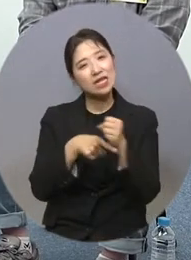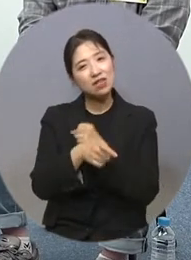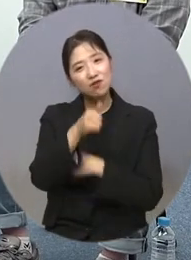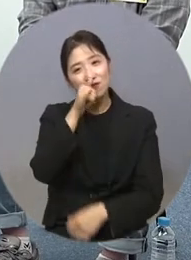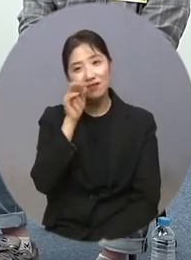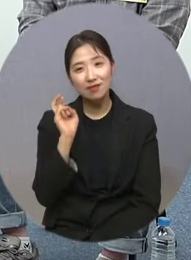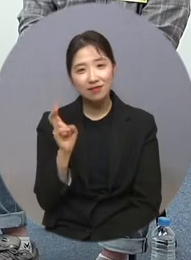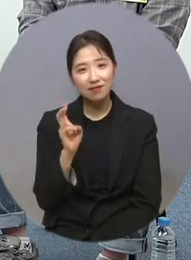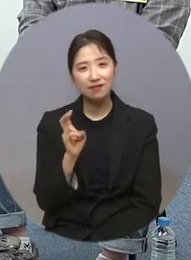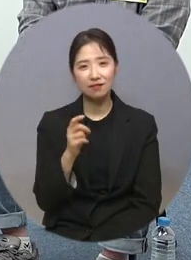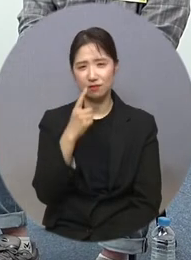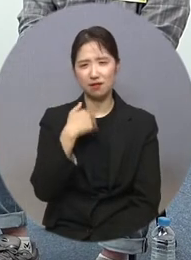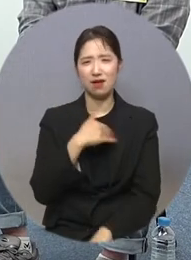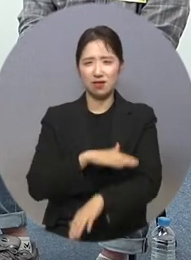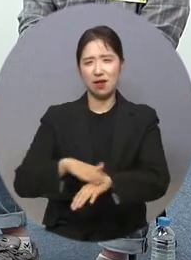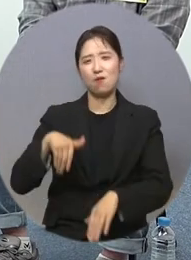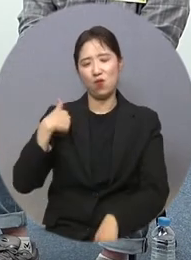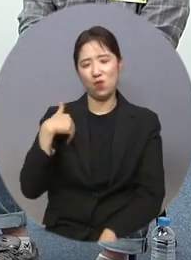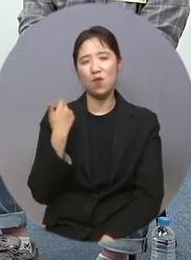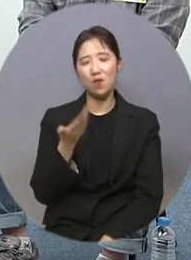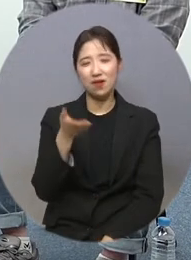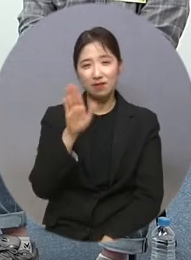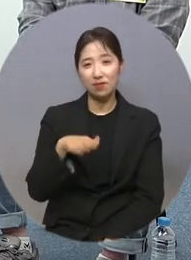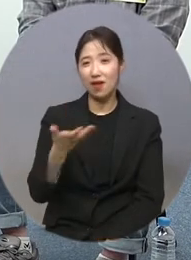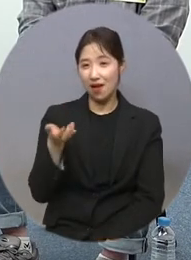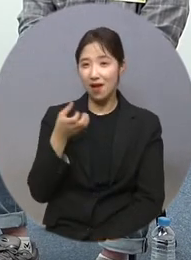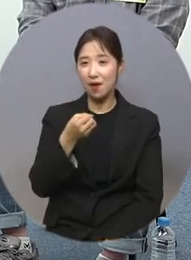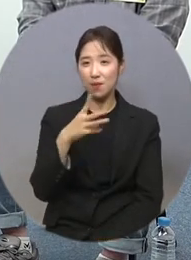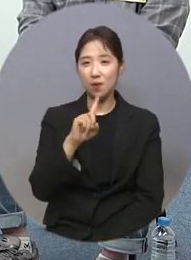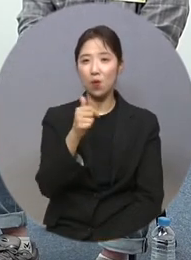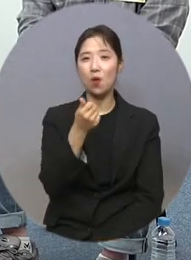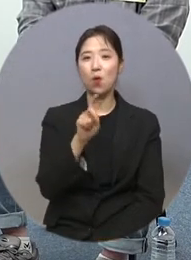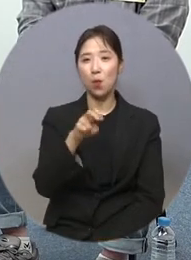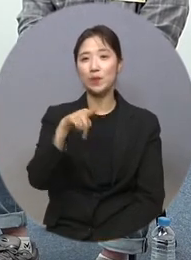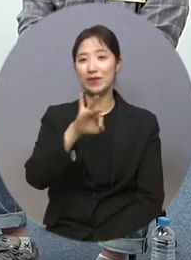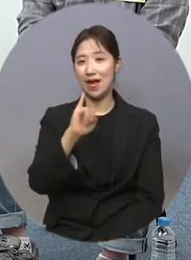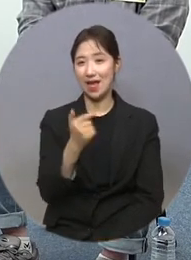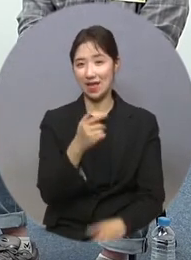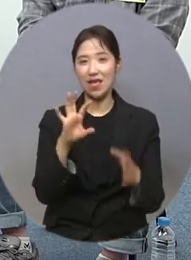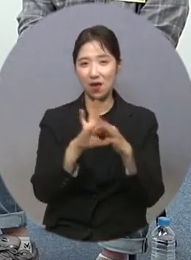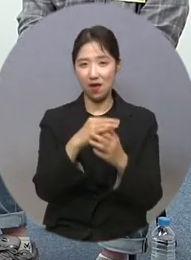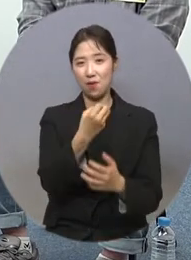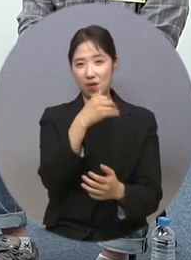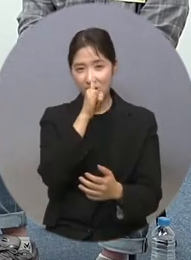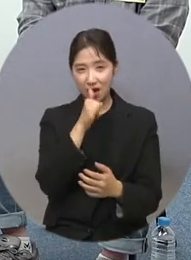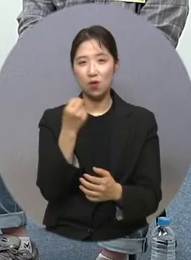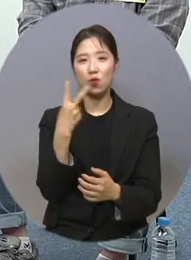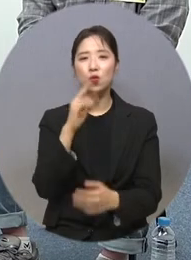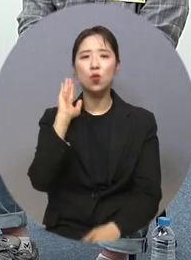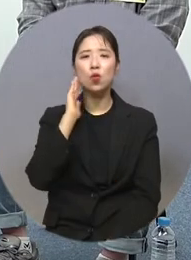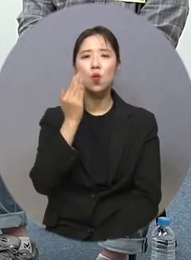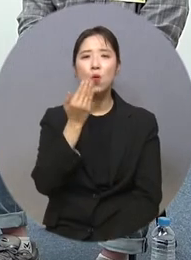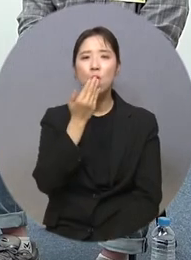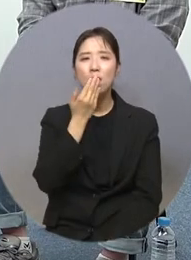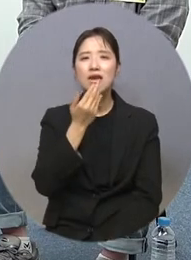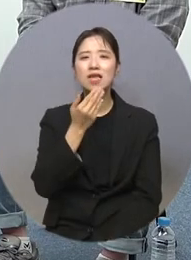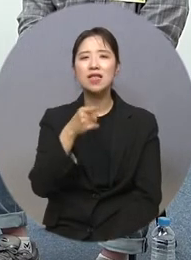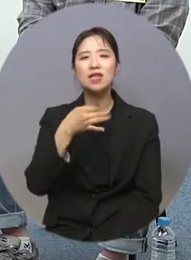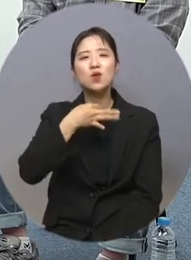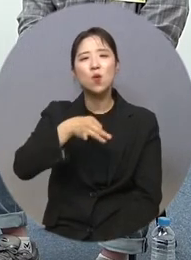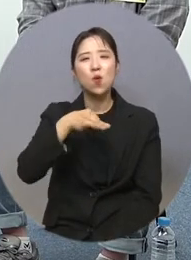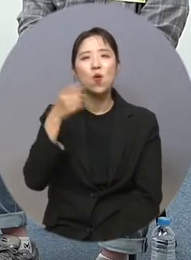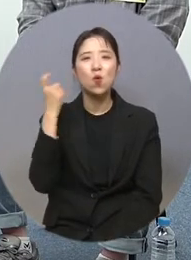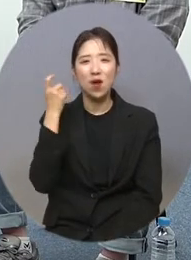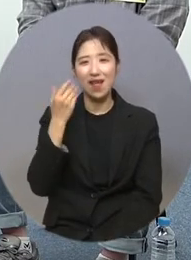있을 것 같습니다. 제가 잘은 모르지만 아까도 이제 홈사인 이런 얘기도 나왔고 또 농인들의 소리라고 하나요?